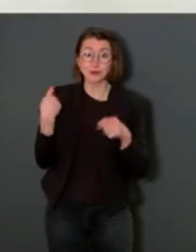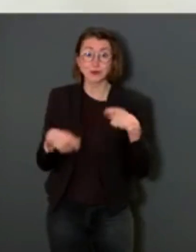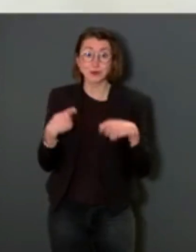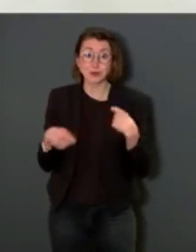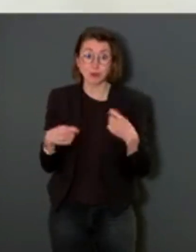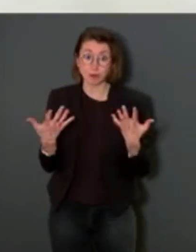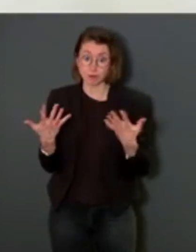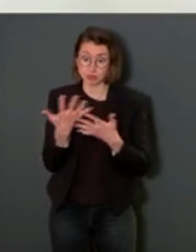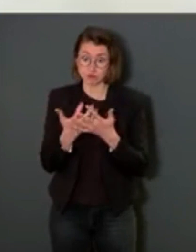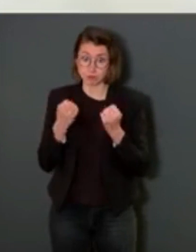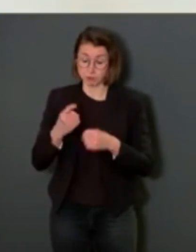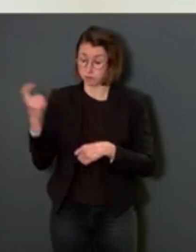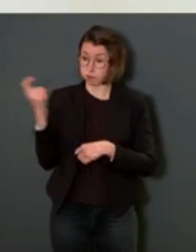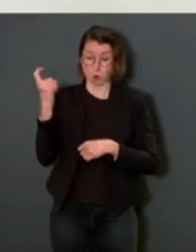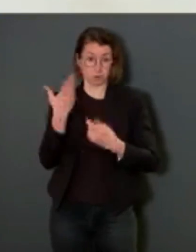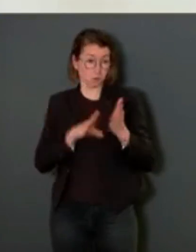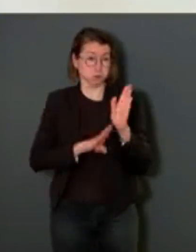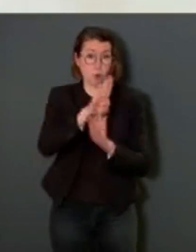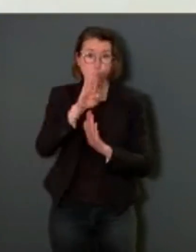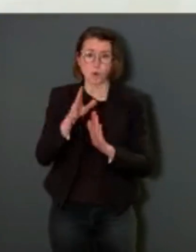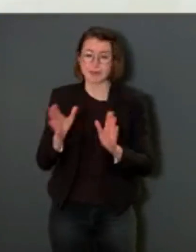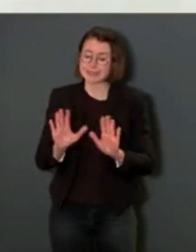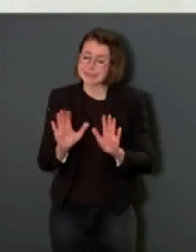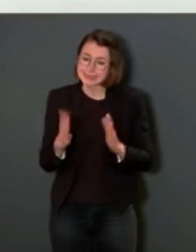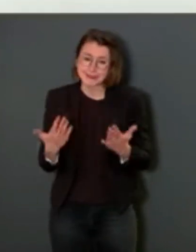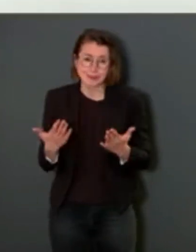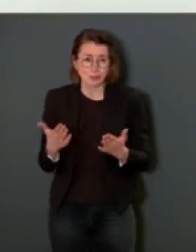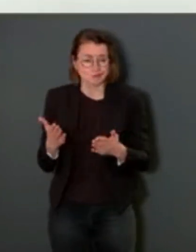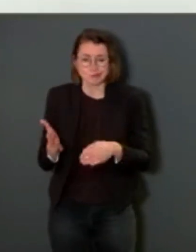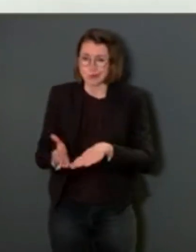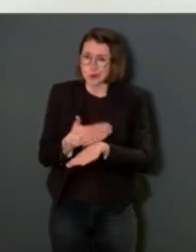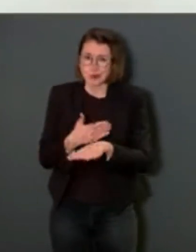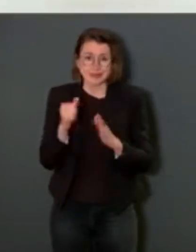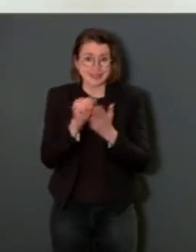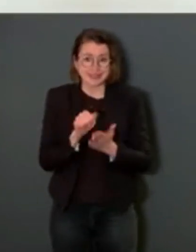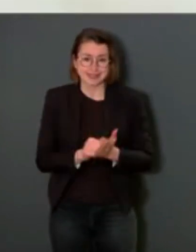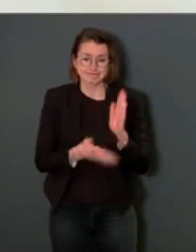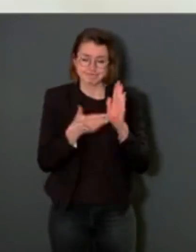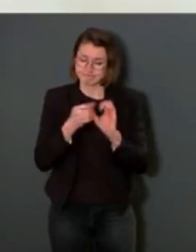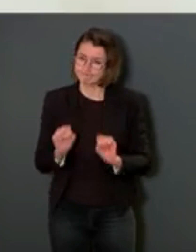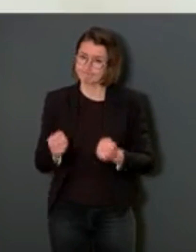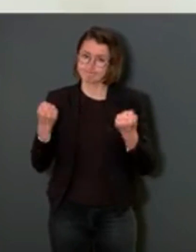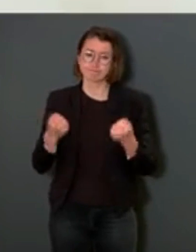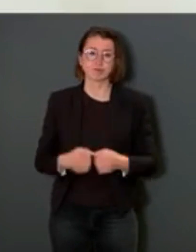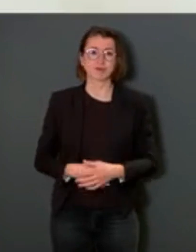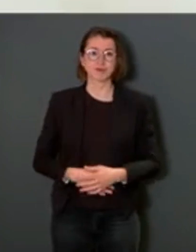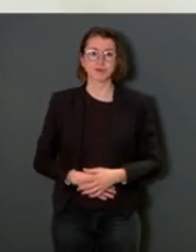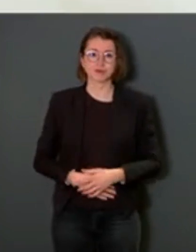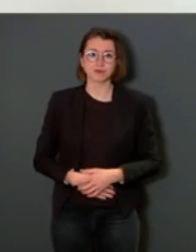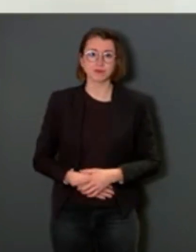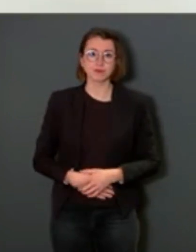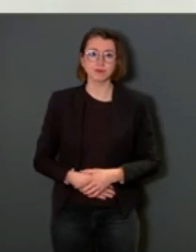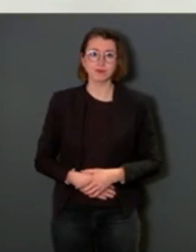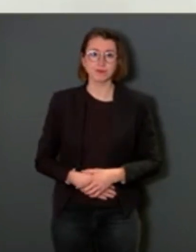une décision à prendre maintenant, ce ne serait pas une décision prudente. Et je trouve